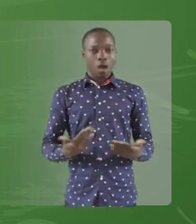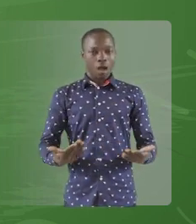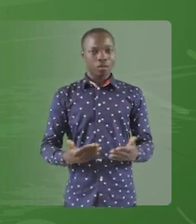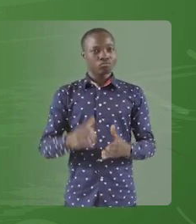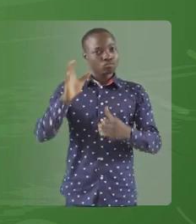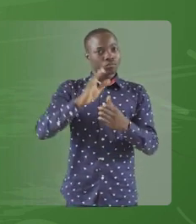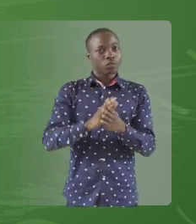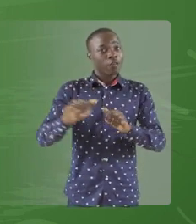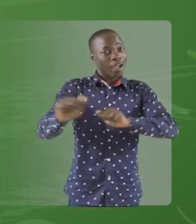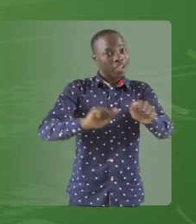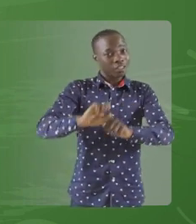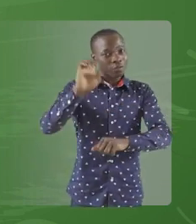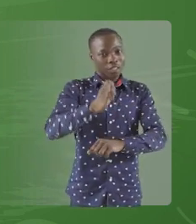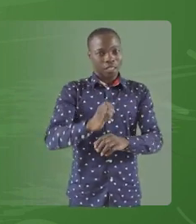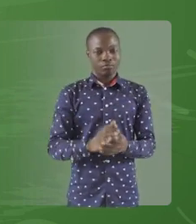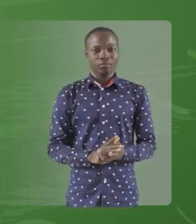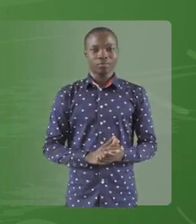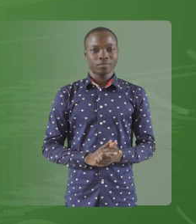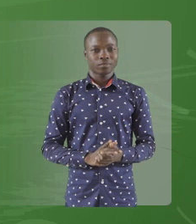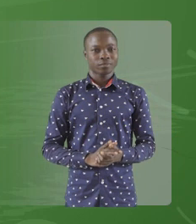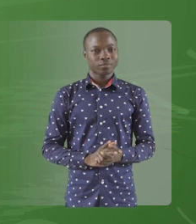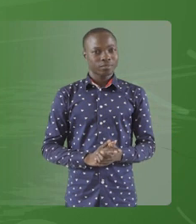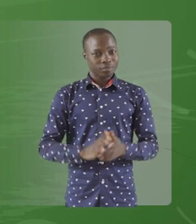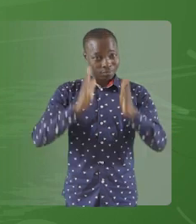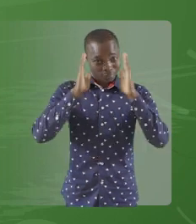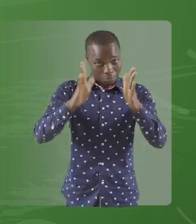faire une activité d'intégration.